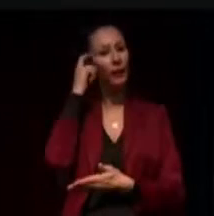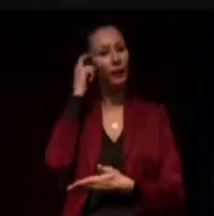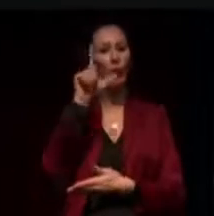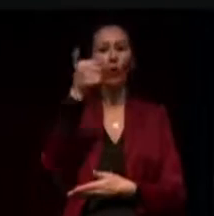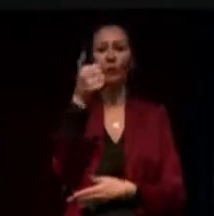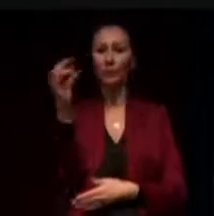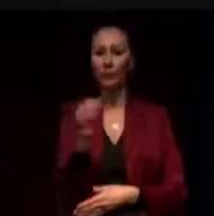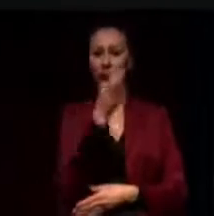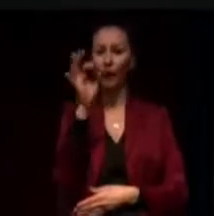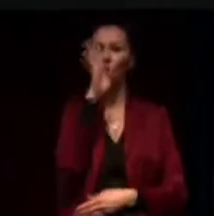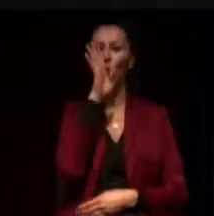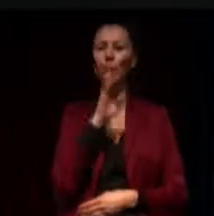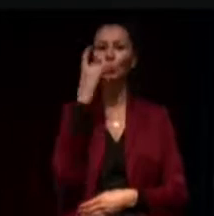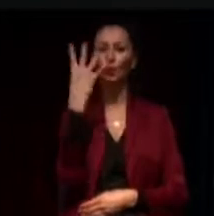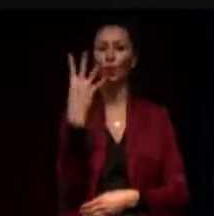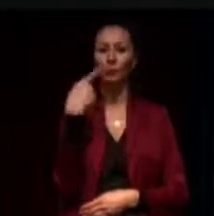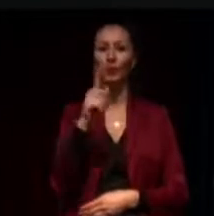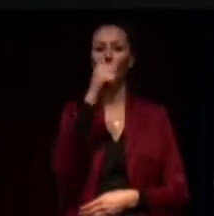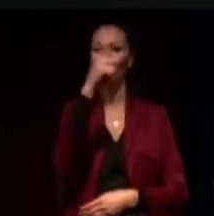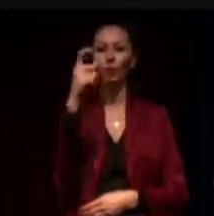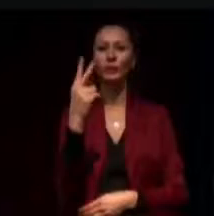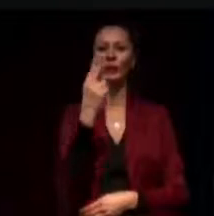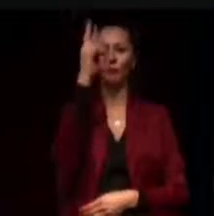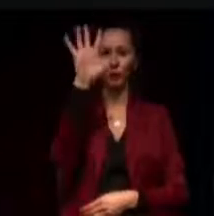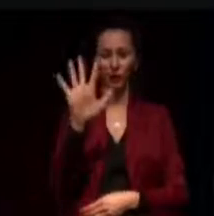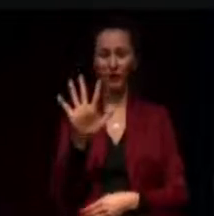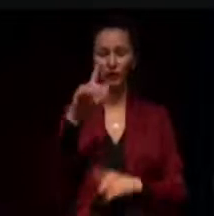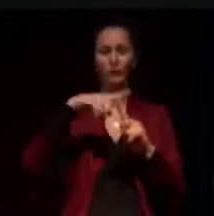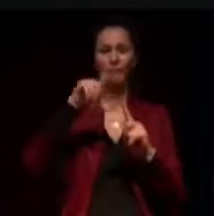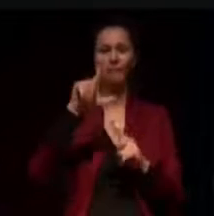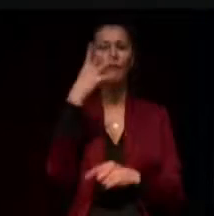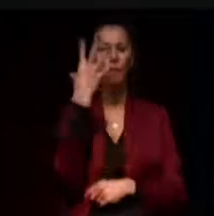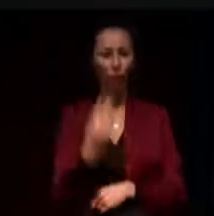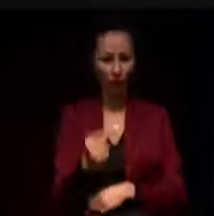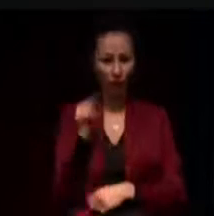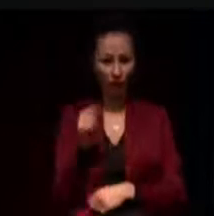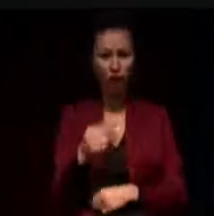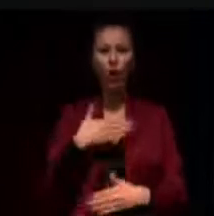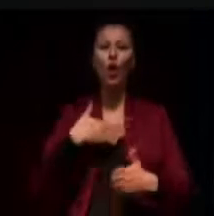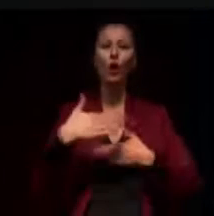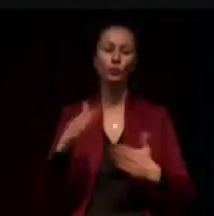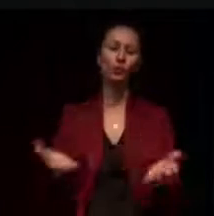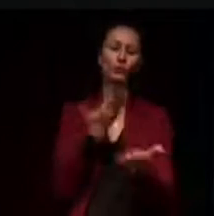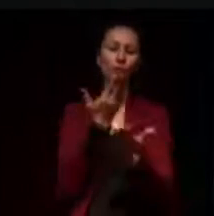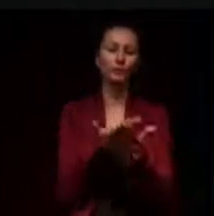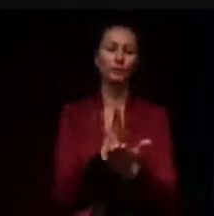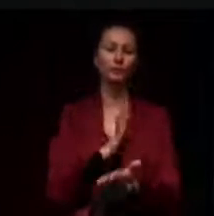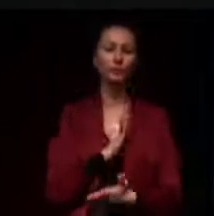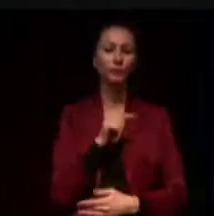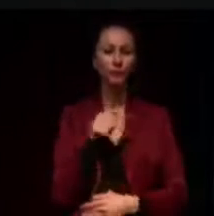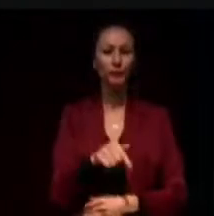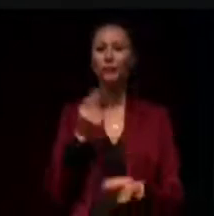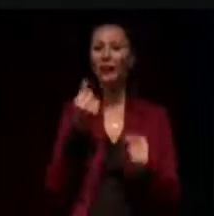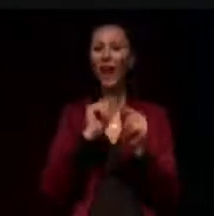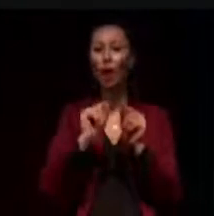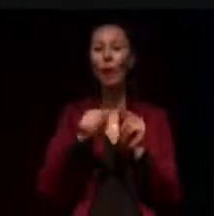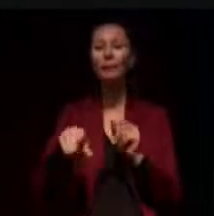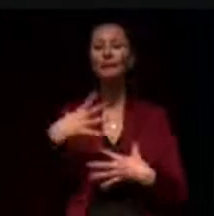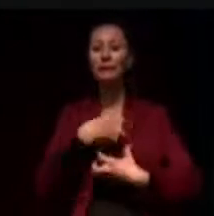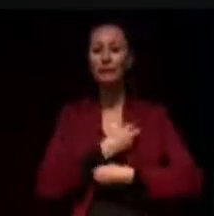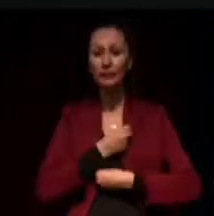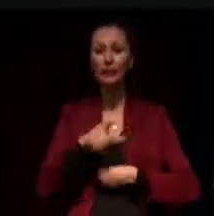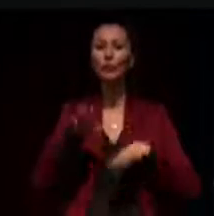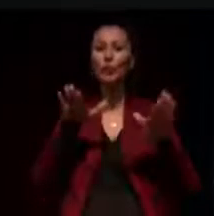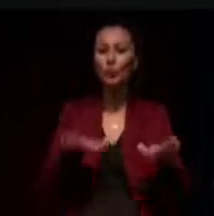de 16 milyar 404 bin 975 Türk lirası olarak önümüze çıkmaktadır. Ekonomik